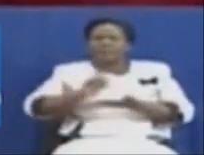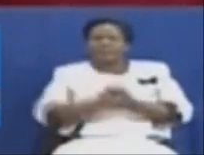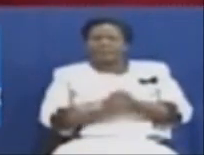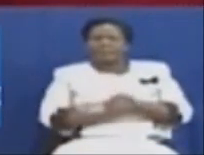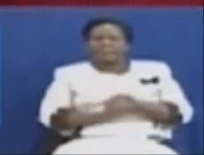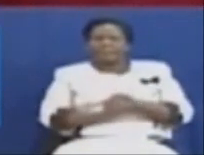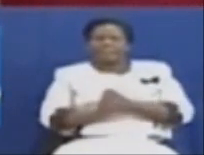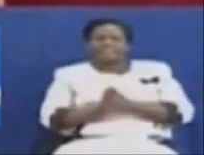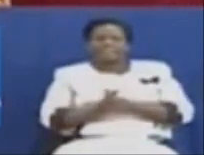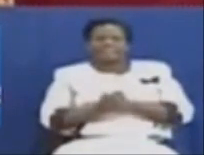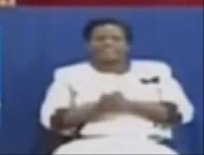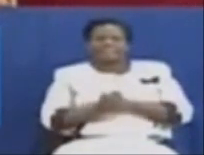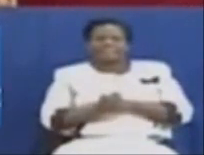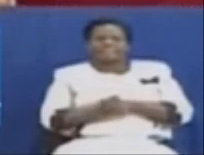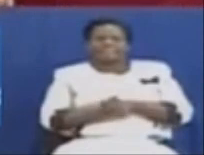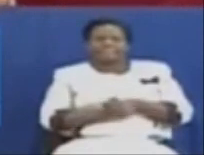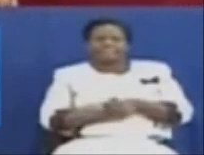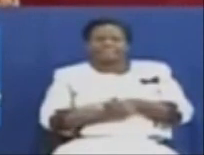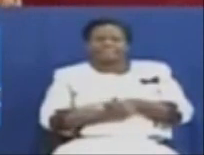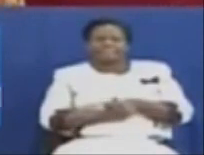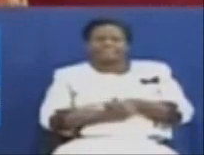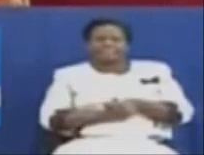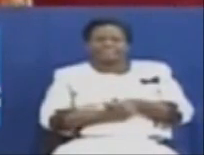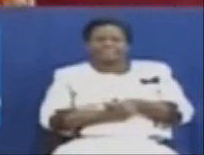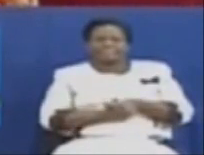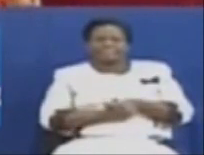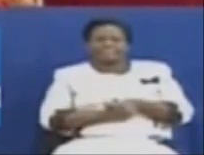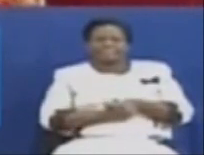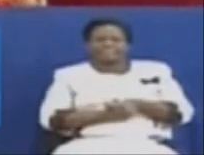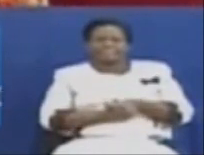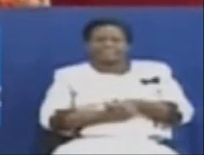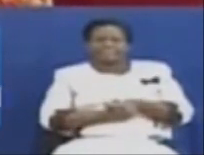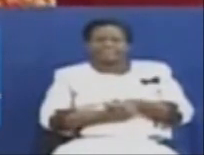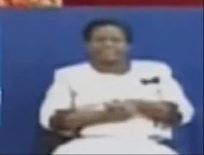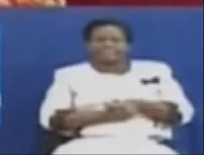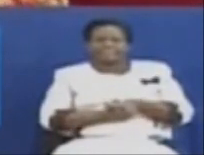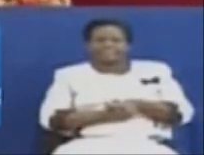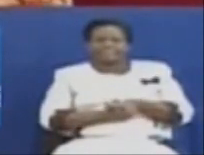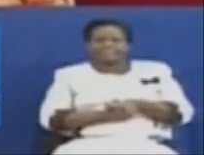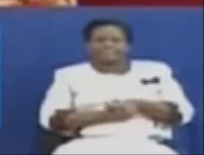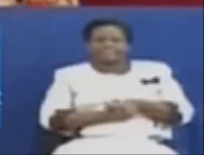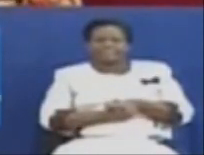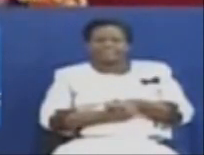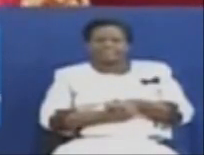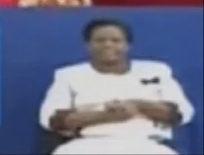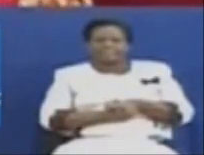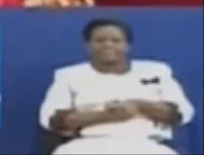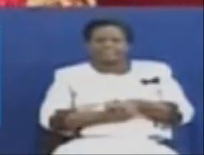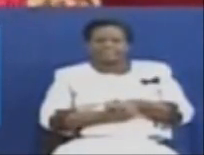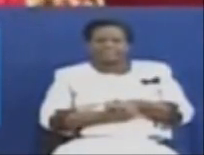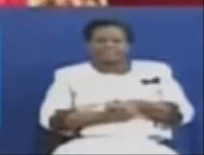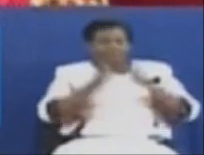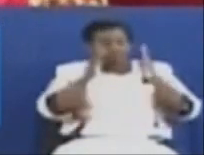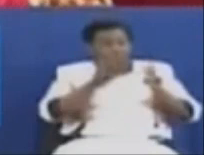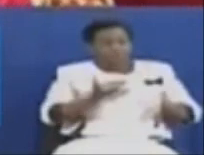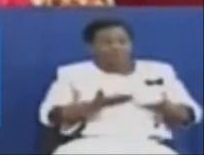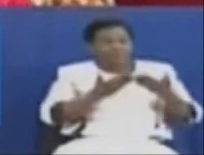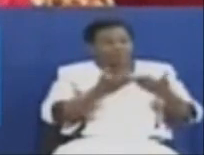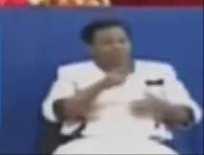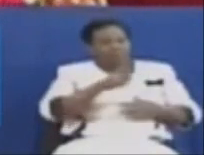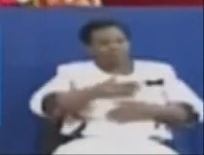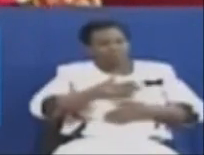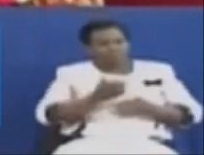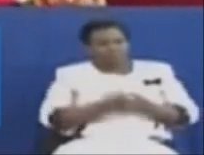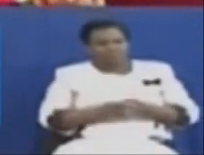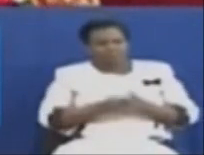kwa jamii juu ya umuhimu wa malezi na ulinzi wa watoto wakiwemo walio katika mazingira hatarishi. Pia itaendelea kuwajengea uwezo